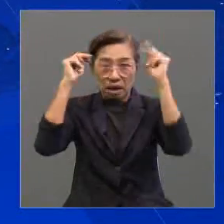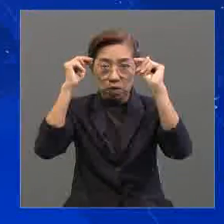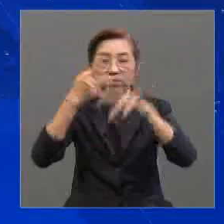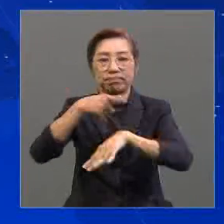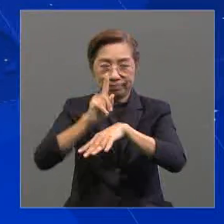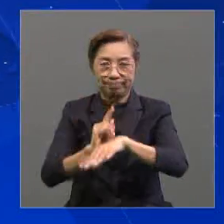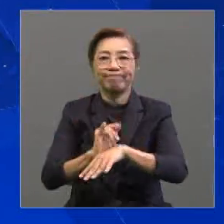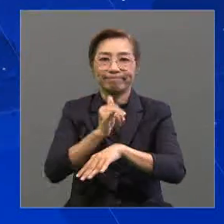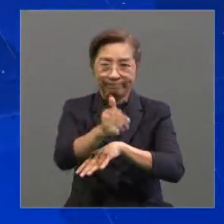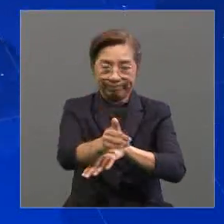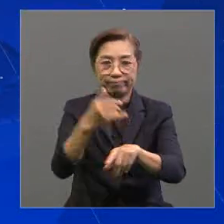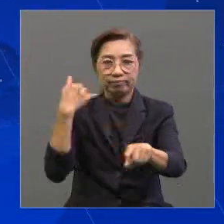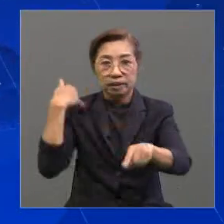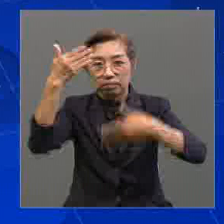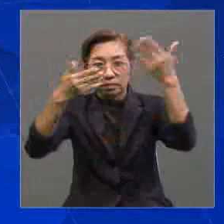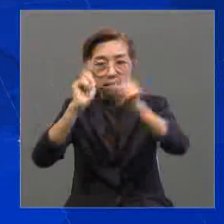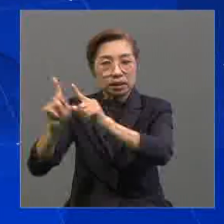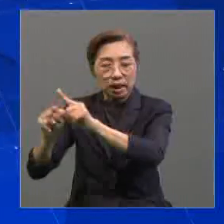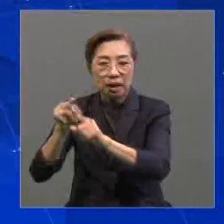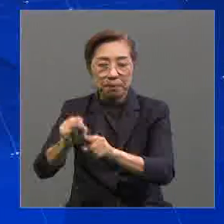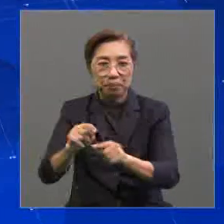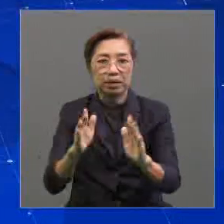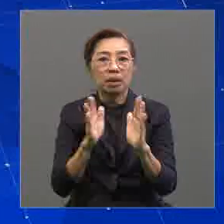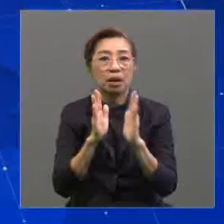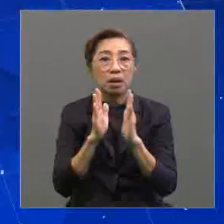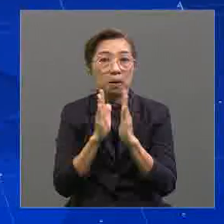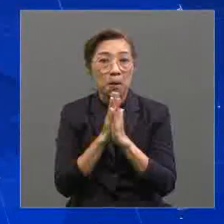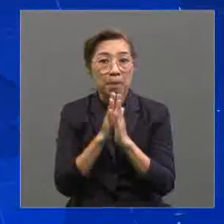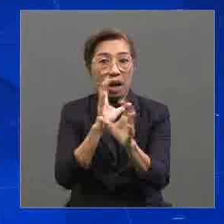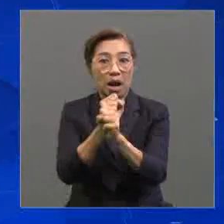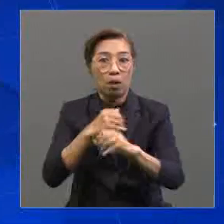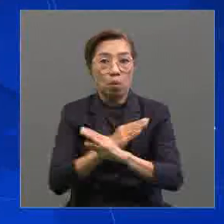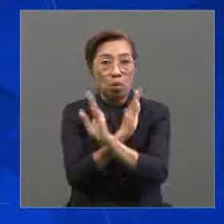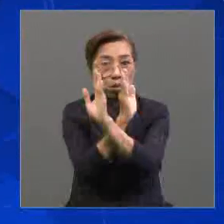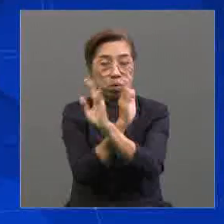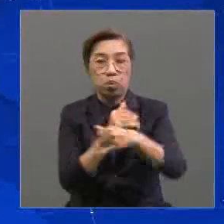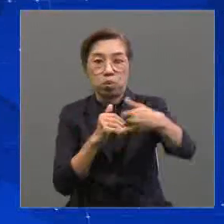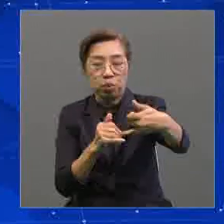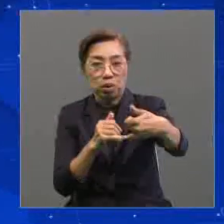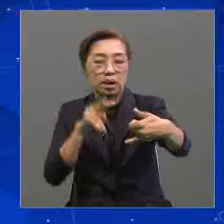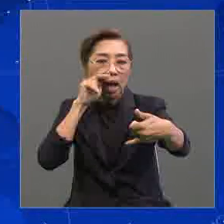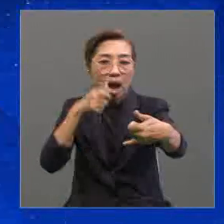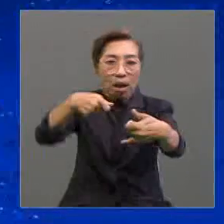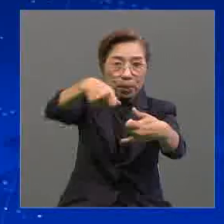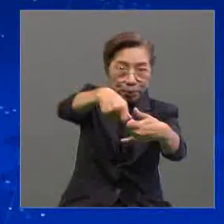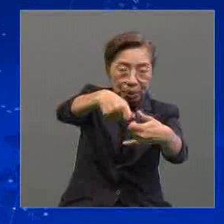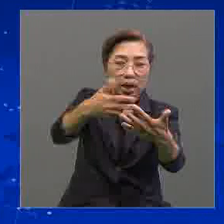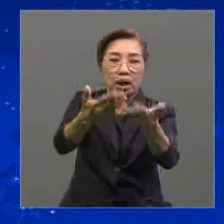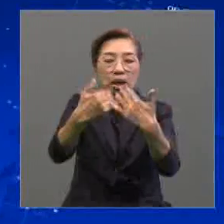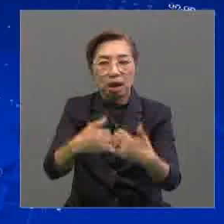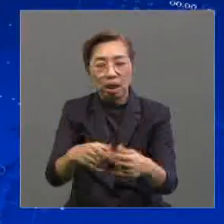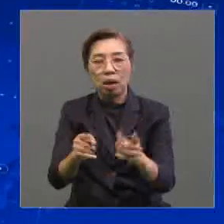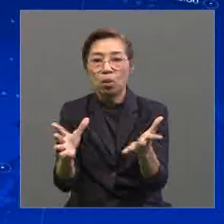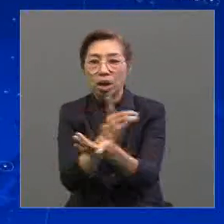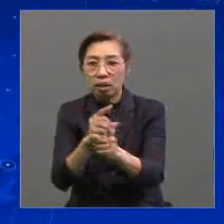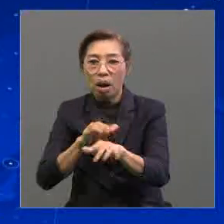งานก็จะมีกิจกรรมมากมายทีเดียวอย่างเช่นส่งน้ำพระพุทธสิหิงองค์จำลองการแสดงทางวัฒนธรรมขบวนตำนานนาง